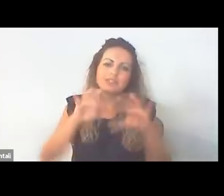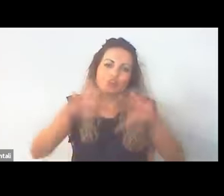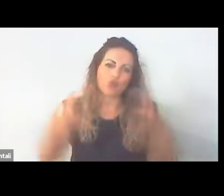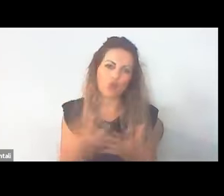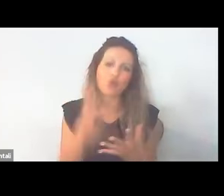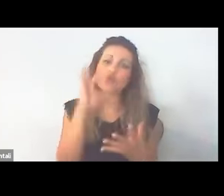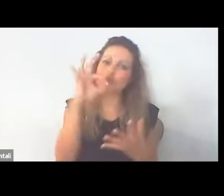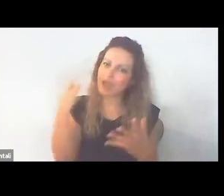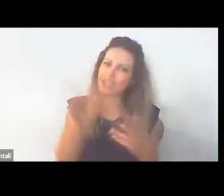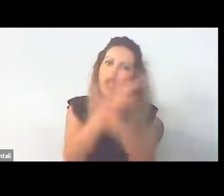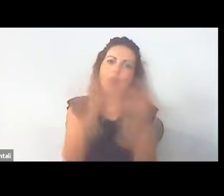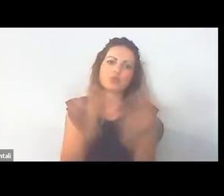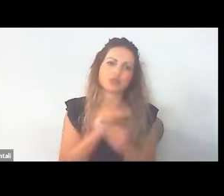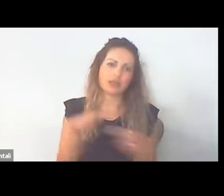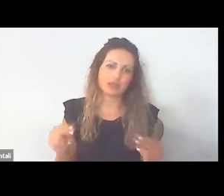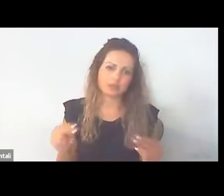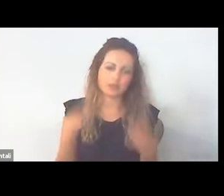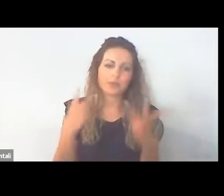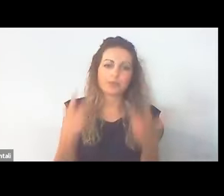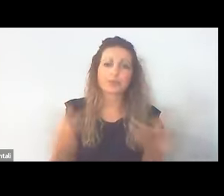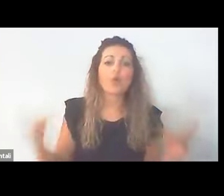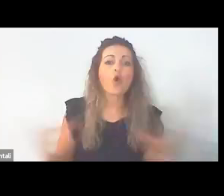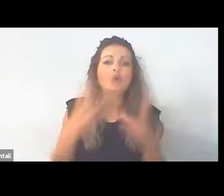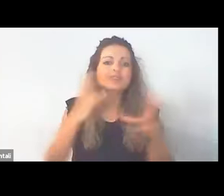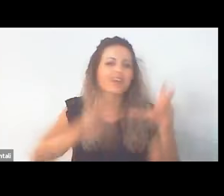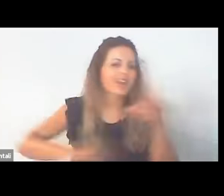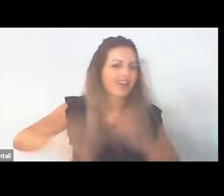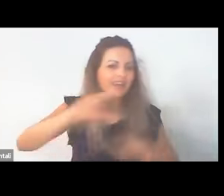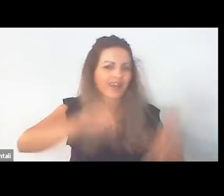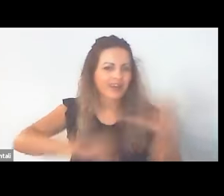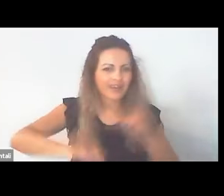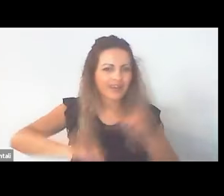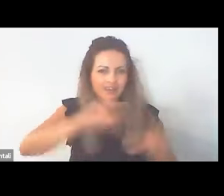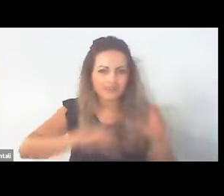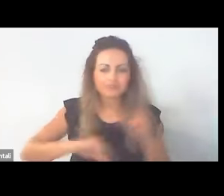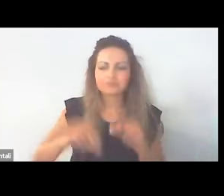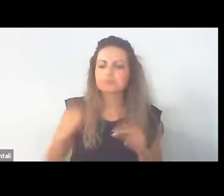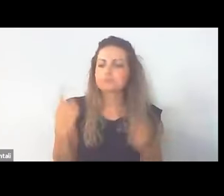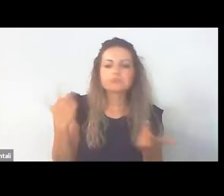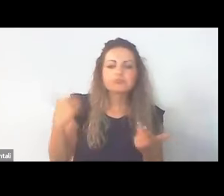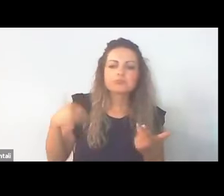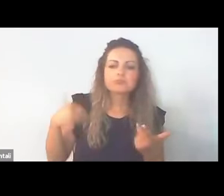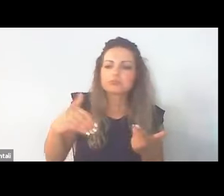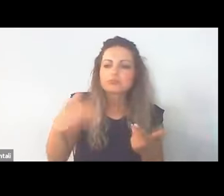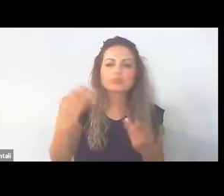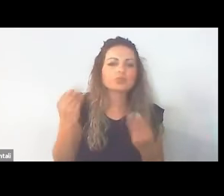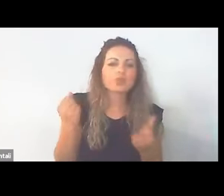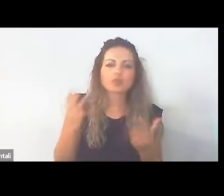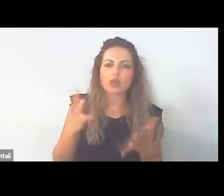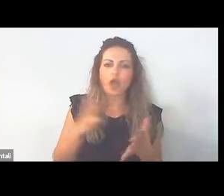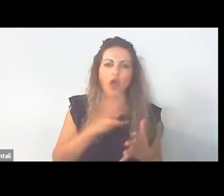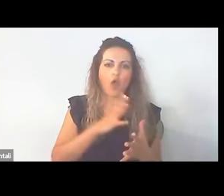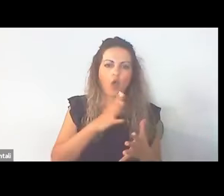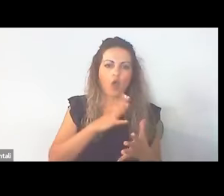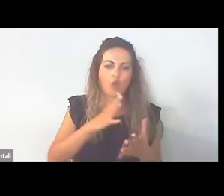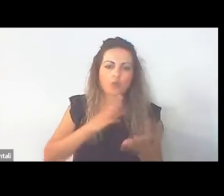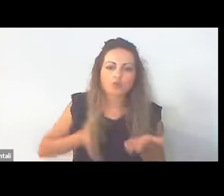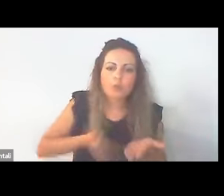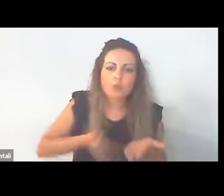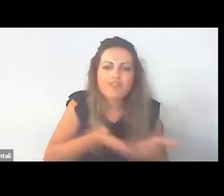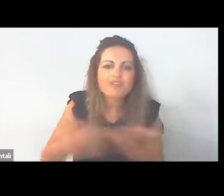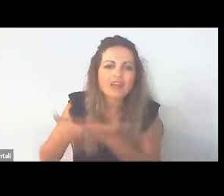την έννοια, όταν συζητούσαμε και εδώ ποιες θα είναι οι δημόσιες παρεμβάσεις και εκδηλώσεις μας στο πλαίσιο του προγράμματος